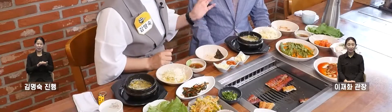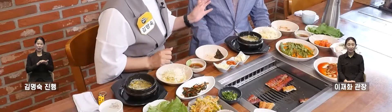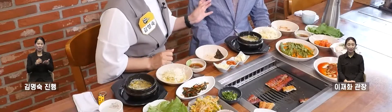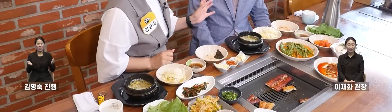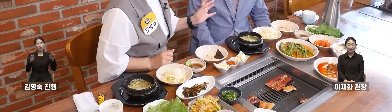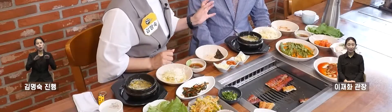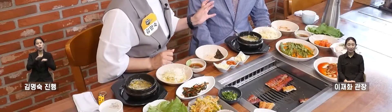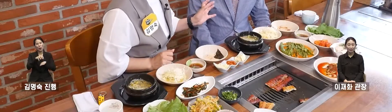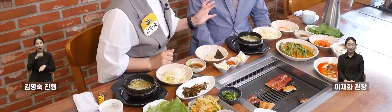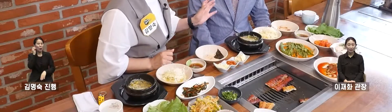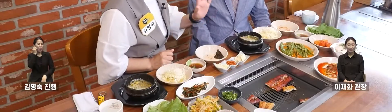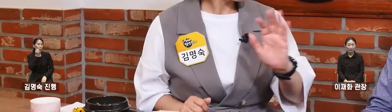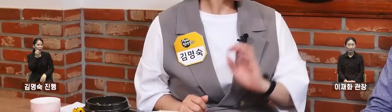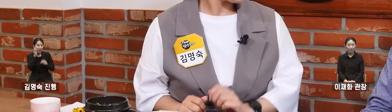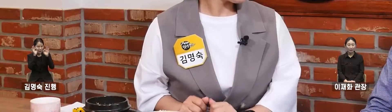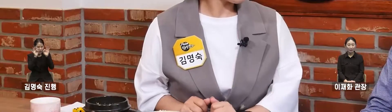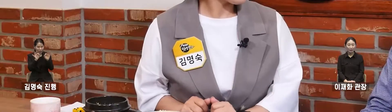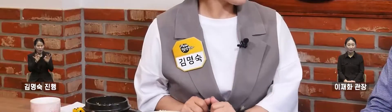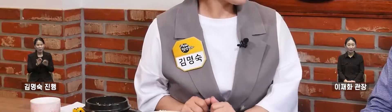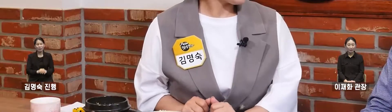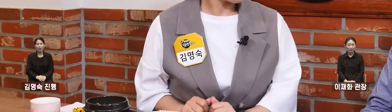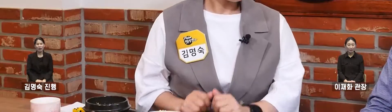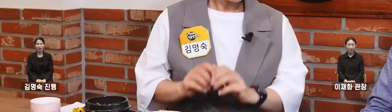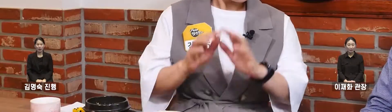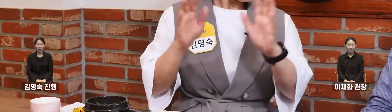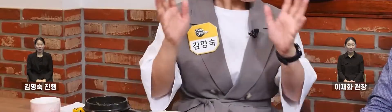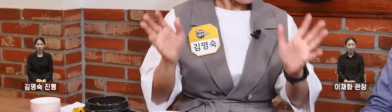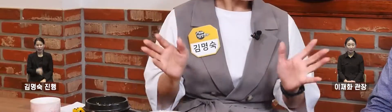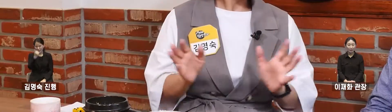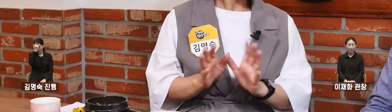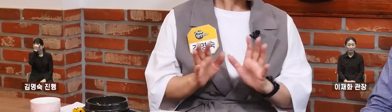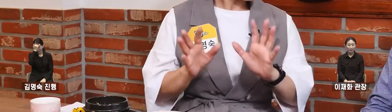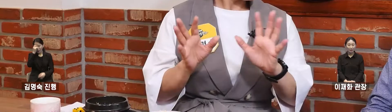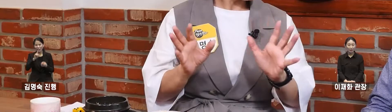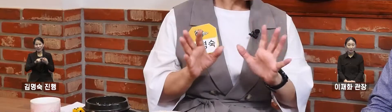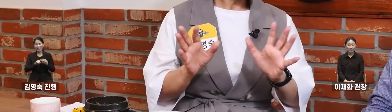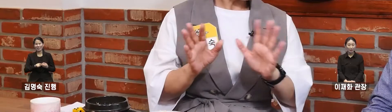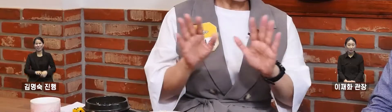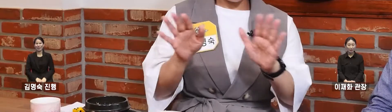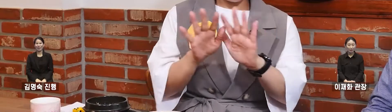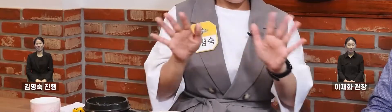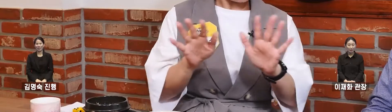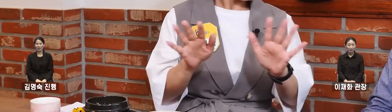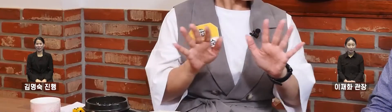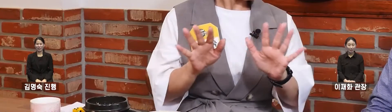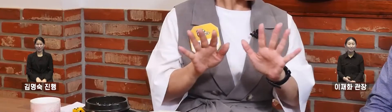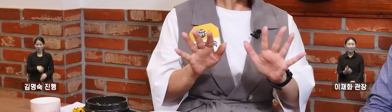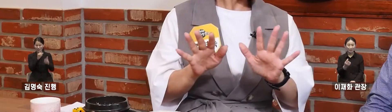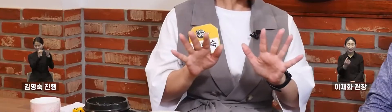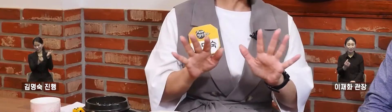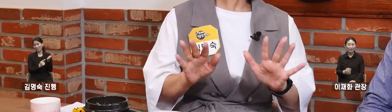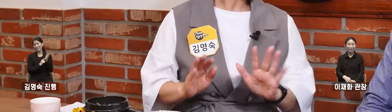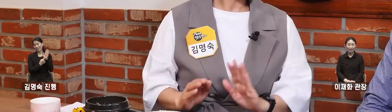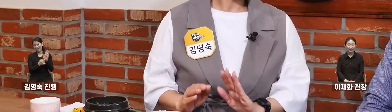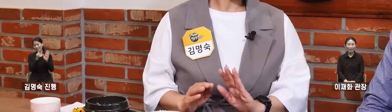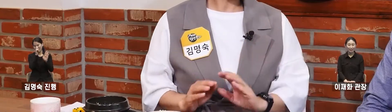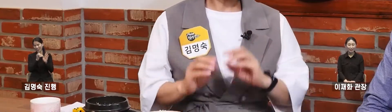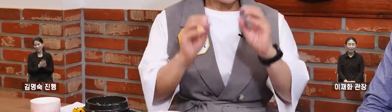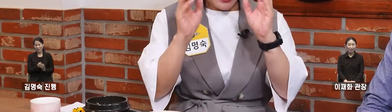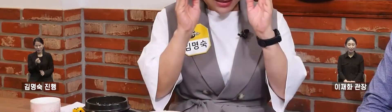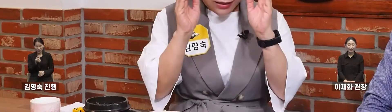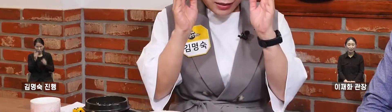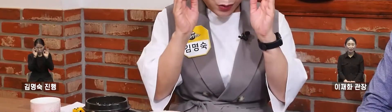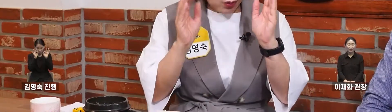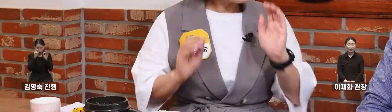저 점자 도서관 그 홈페이지 들어갔더니 예, 예. 그렇게 안내할 수 있는 게 맞습니다. 있더라고요. 예,